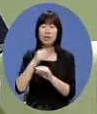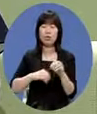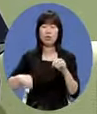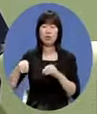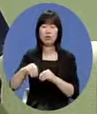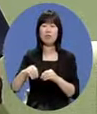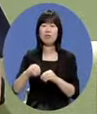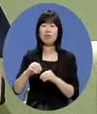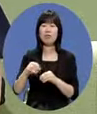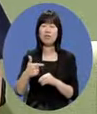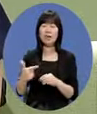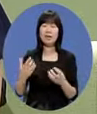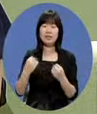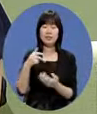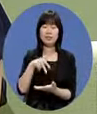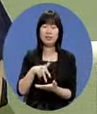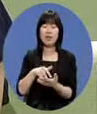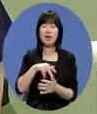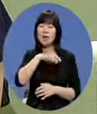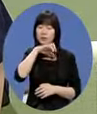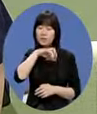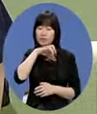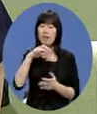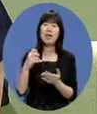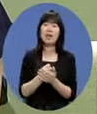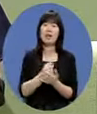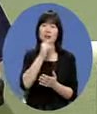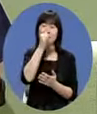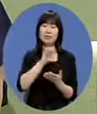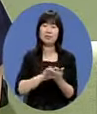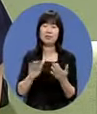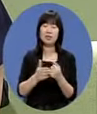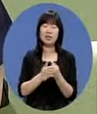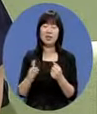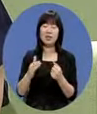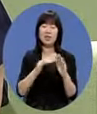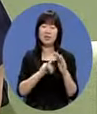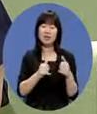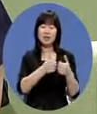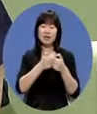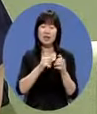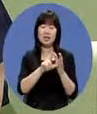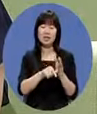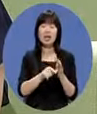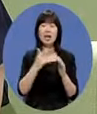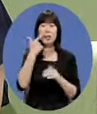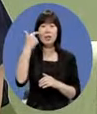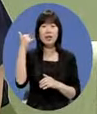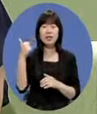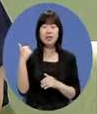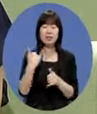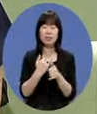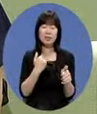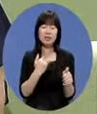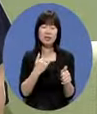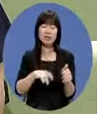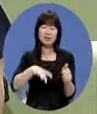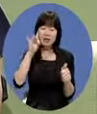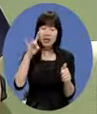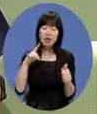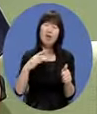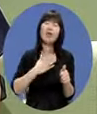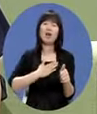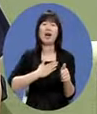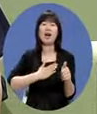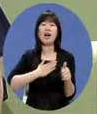오히려 굉장히 많은 부분에 대한 불만을 가지고 있더라고요. 그래서 이제 가족 상담하면서 이 아빠가 남편이 이제 그때 처음으로 이제